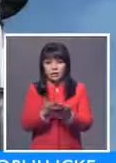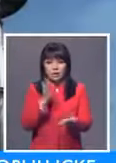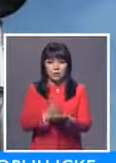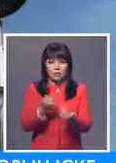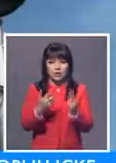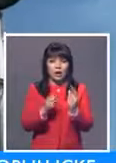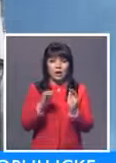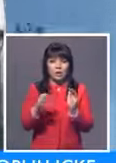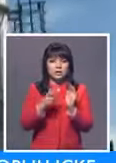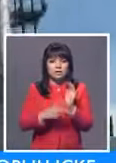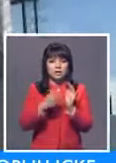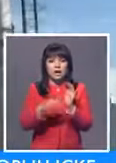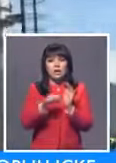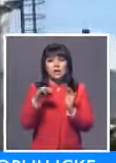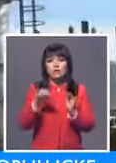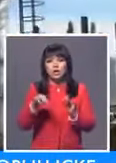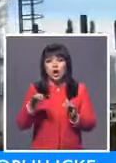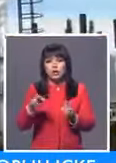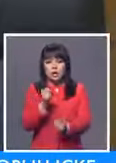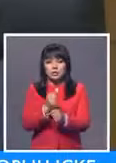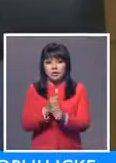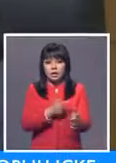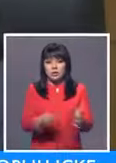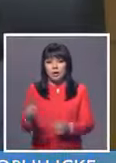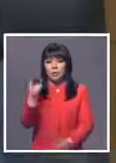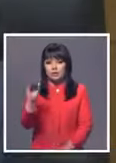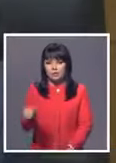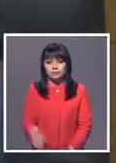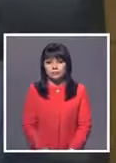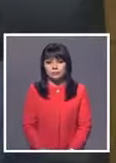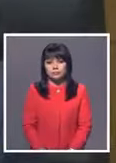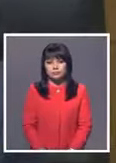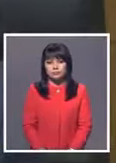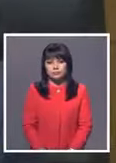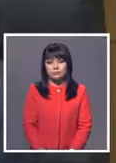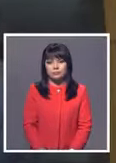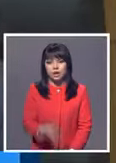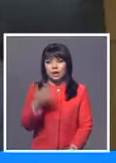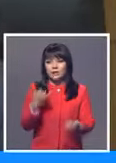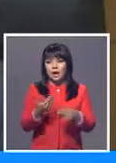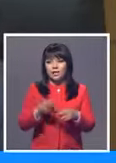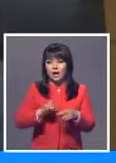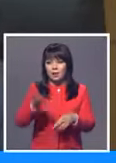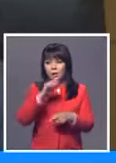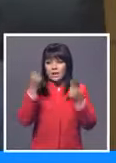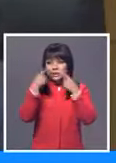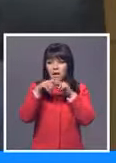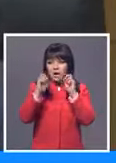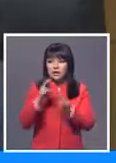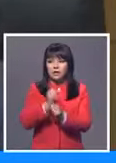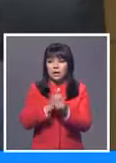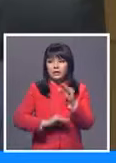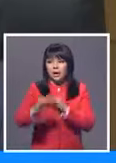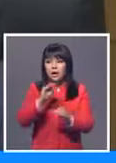АИ-95-тің 86 мың тоннасын өндіретін болады. На сегодняшний момент Бүгінгі таңда техникалық құрылғыларды орнату